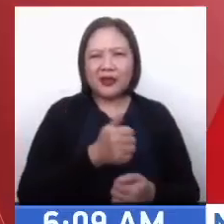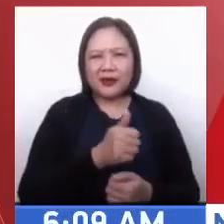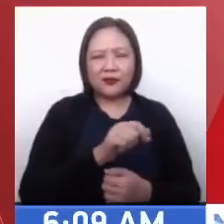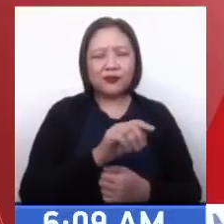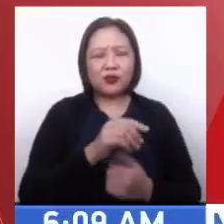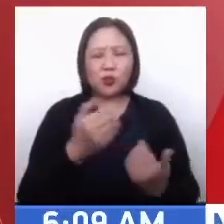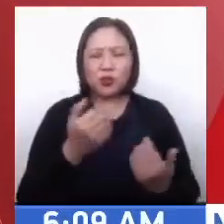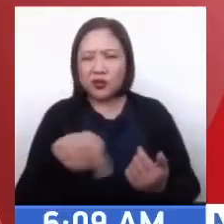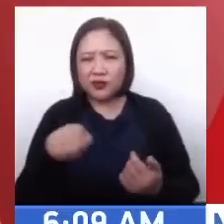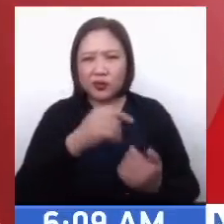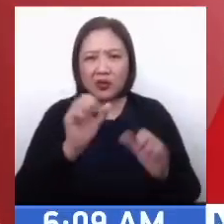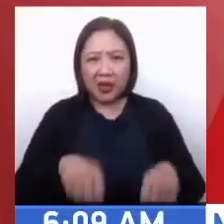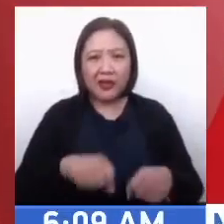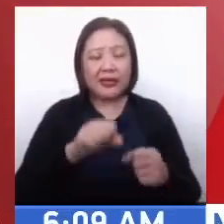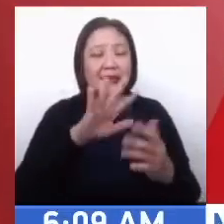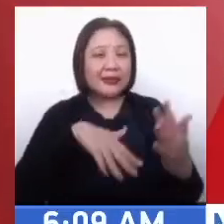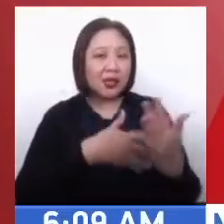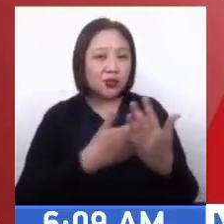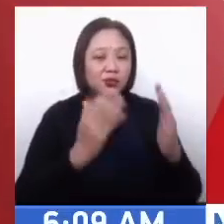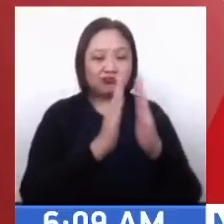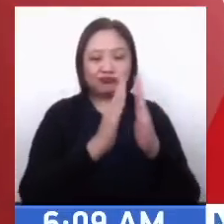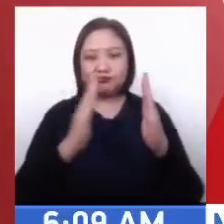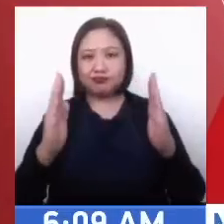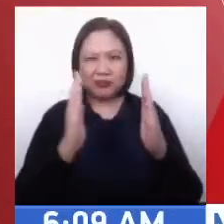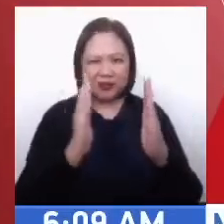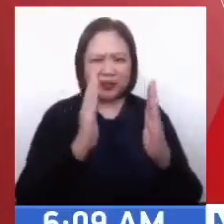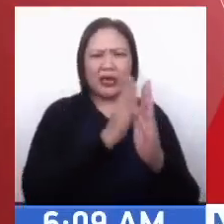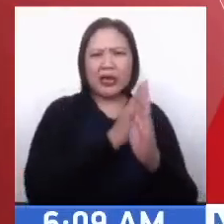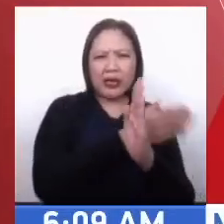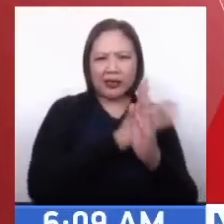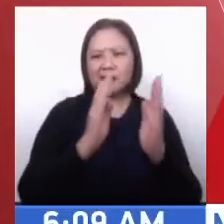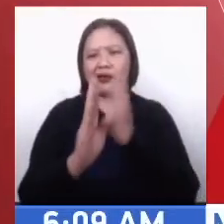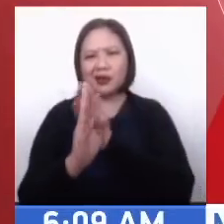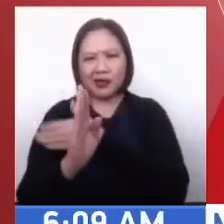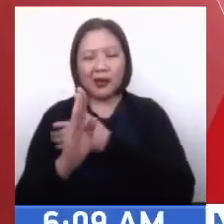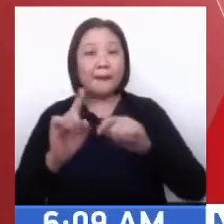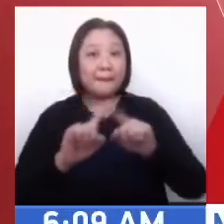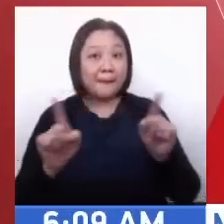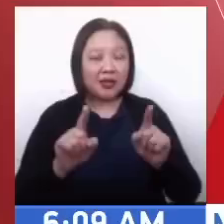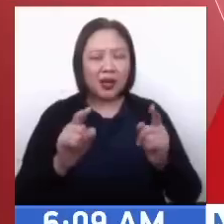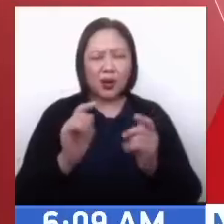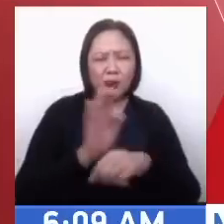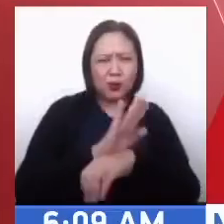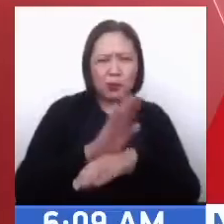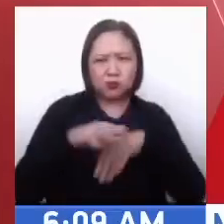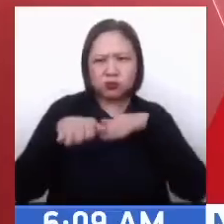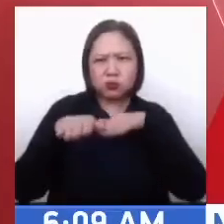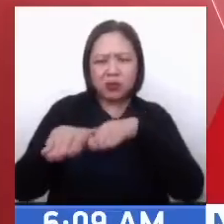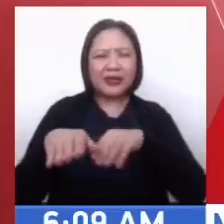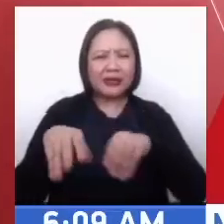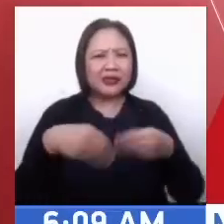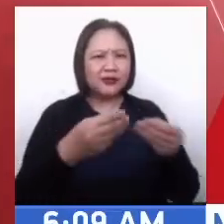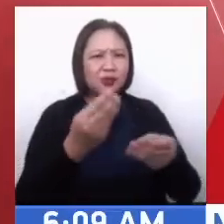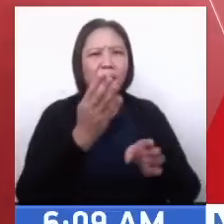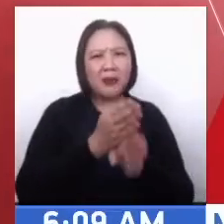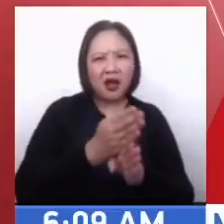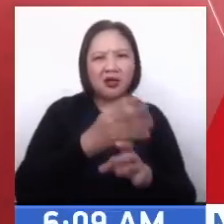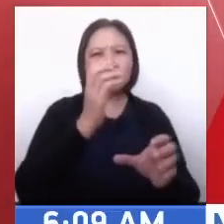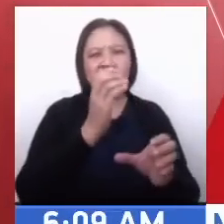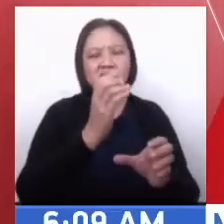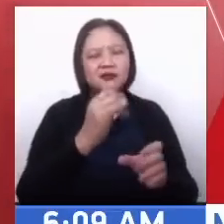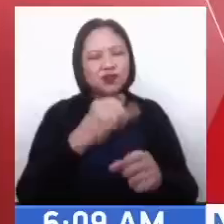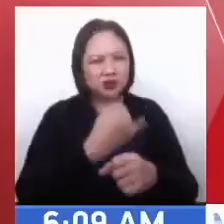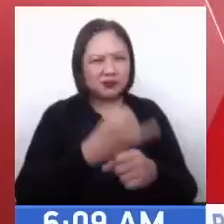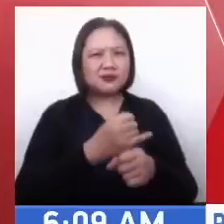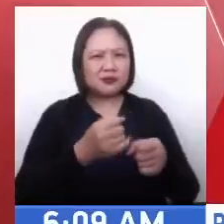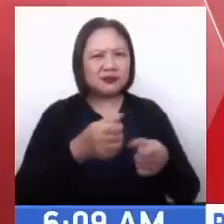bumiyahe. Ang sinasabi lang namin, let's give the rush hours to the commuting public. Oo. Pero handa na rin ho ba yung mga tauhan ninyo sa